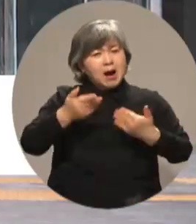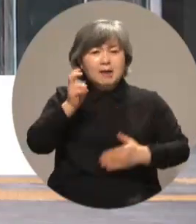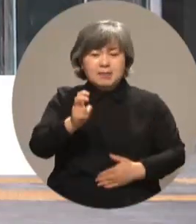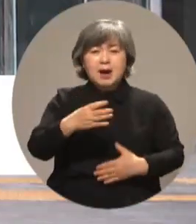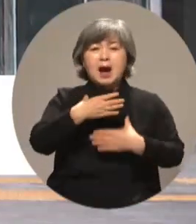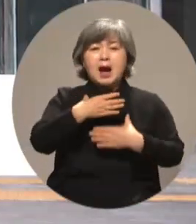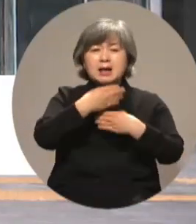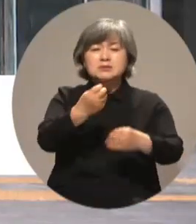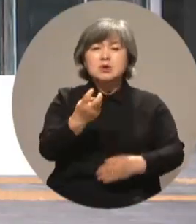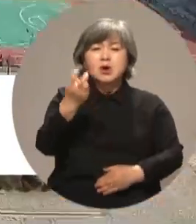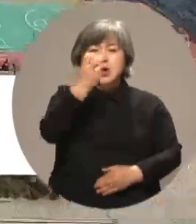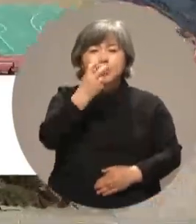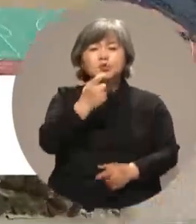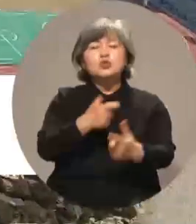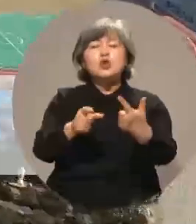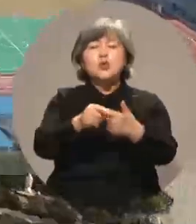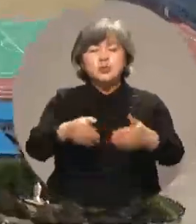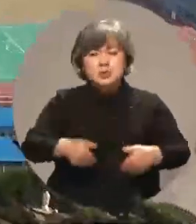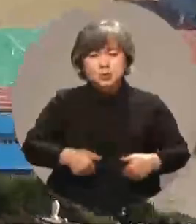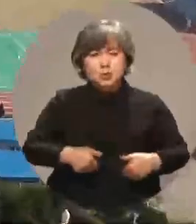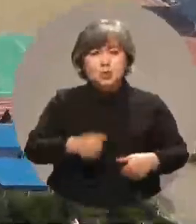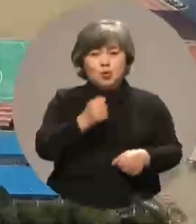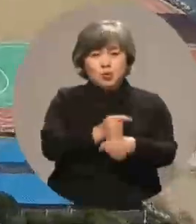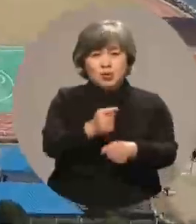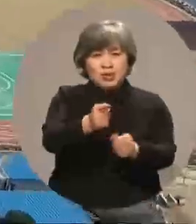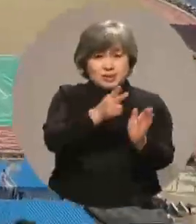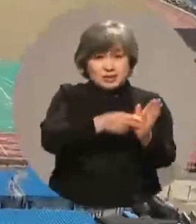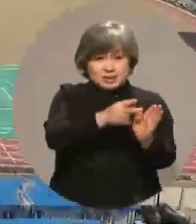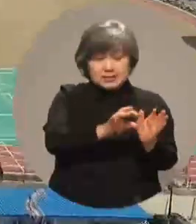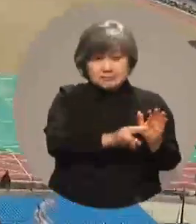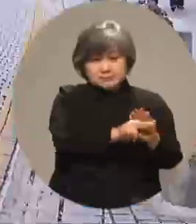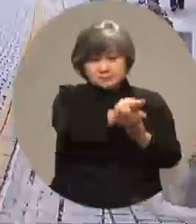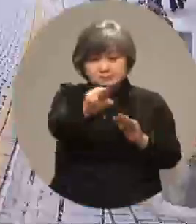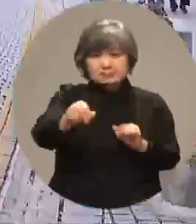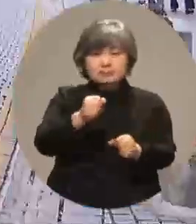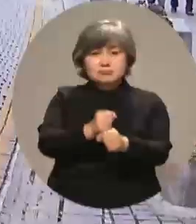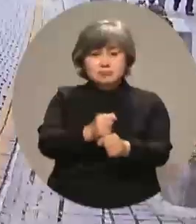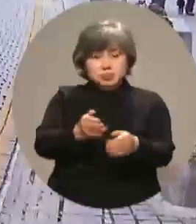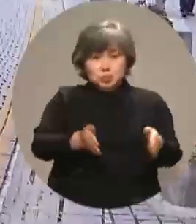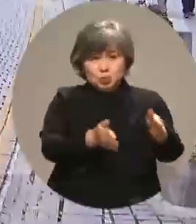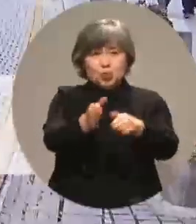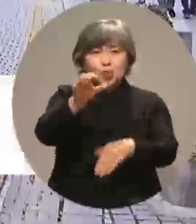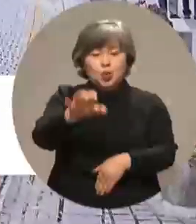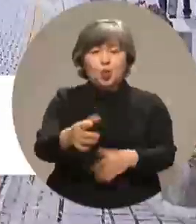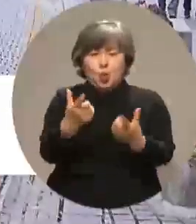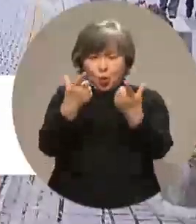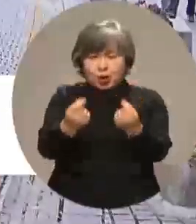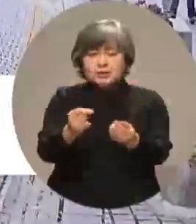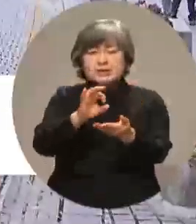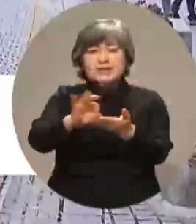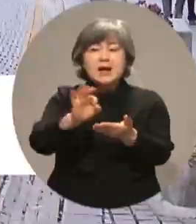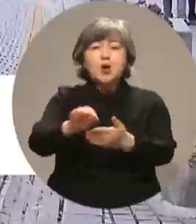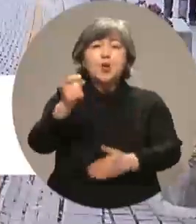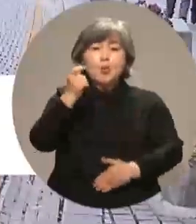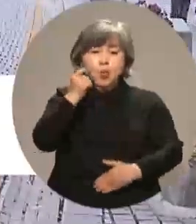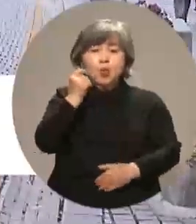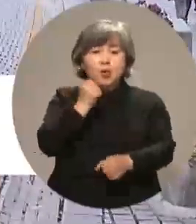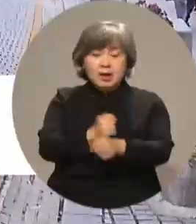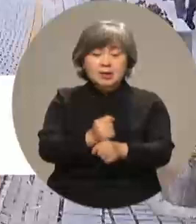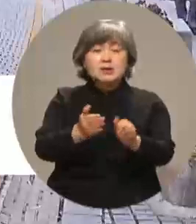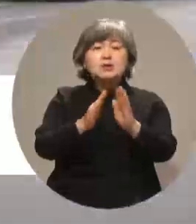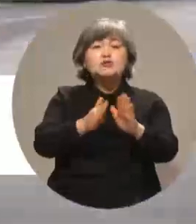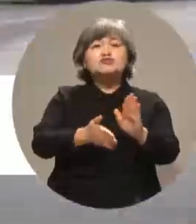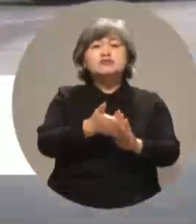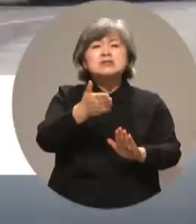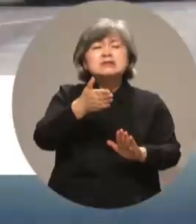안전에 대한 검토가 필요하다 2 트램이 전용 노선이 아닌 도로를 공동으로 이용할 수 없다는 점을 전주시가